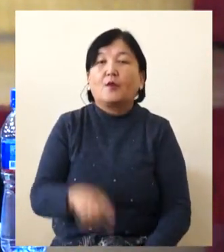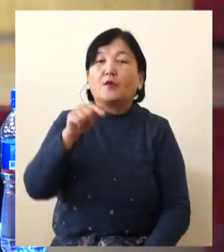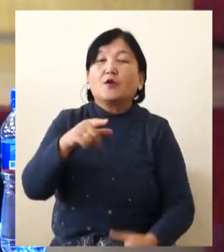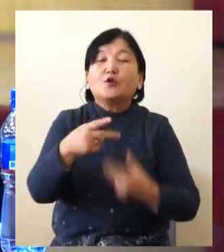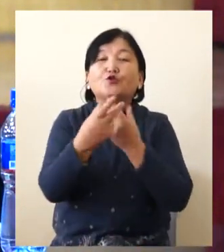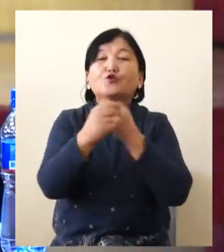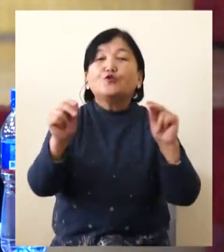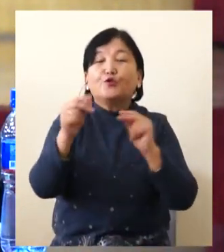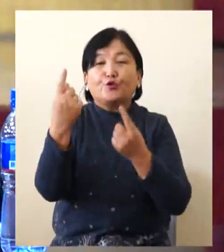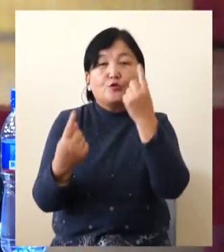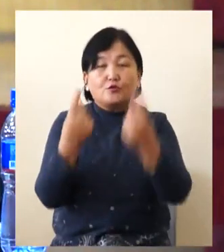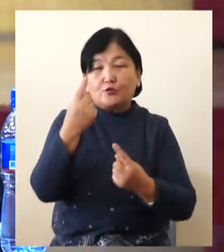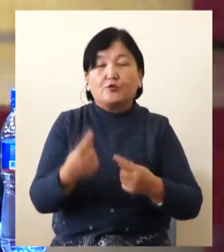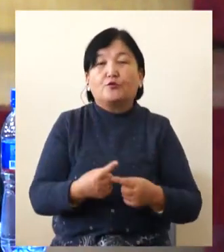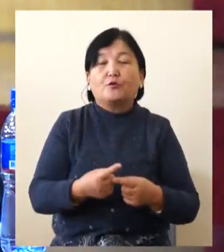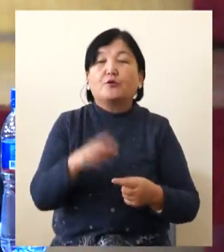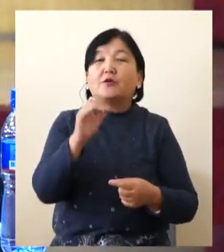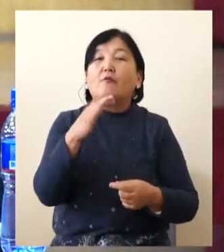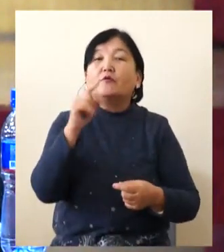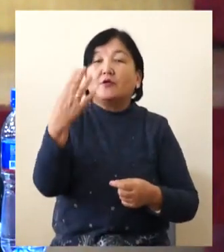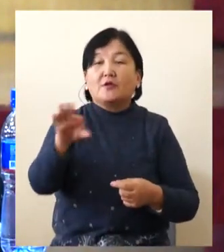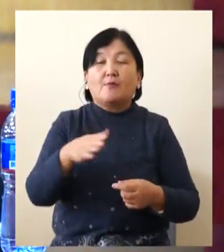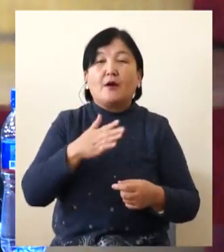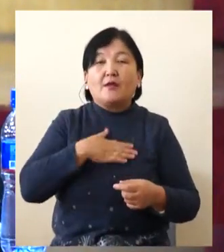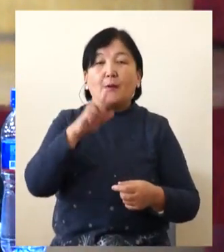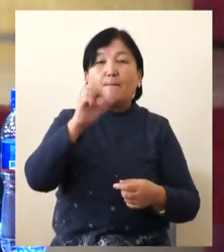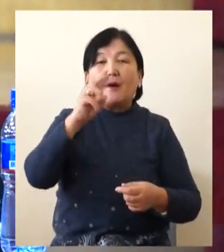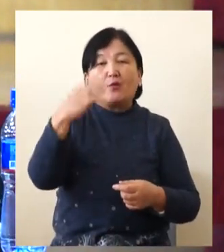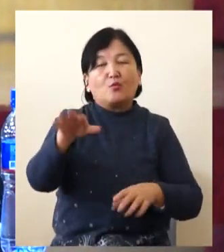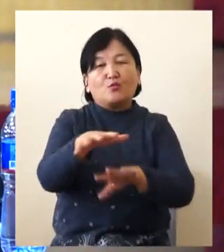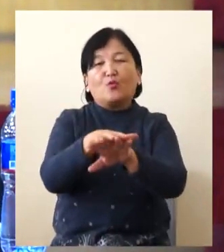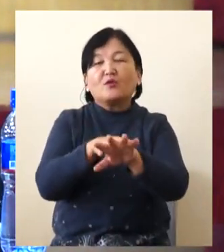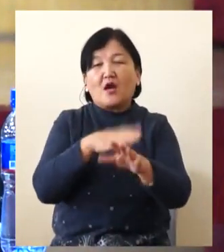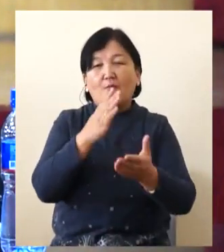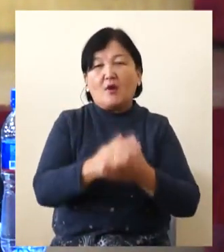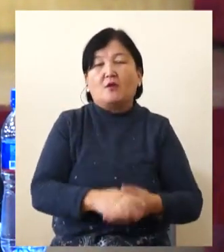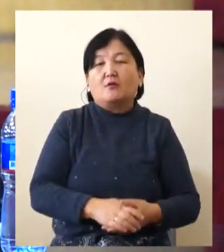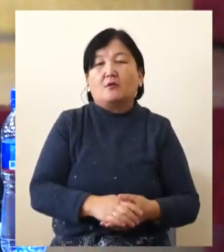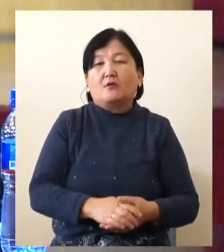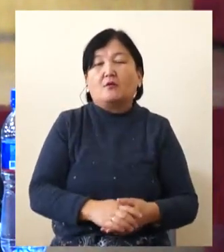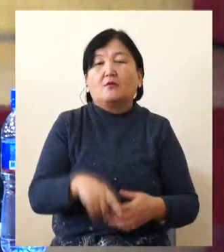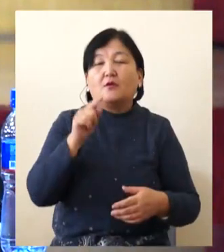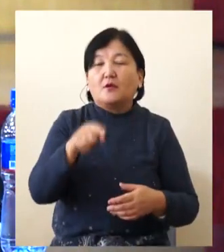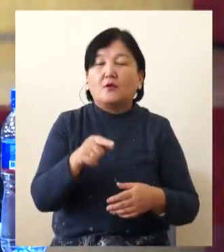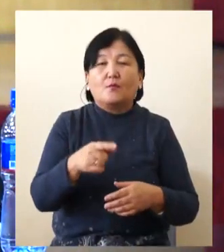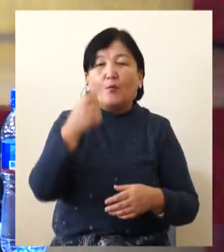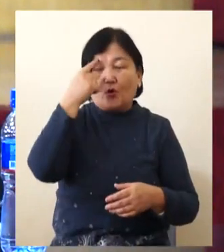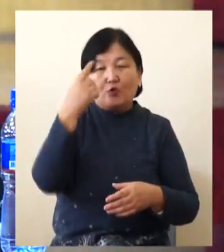Энийг чөлөөтэй өсөлдөөн явуулахад харин манай банкуд хойрог байна. Финтекийг оруулахгүй байна.